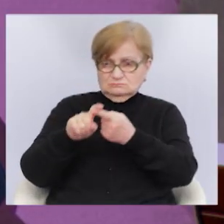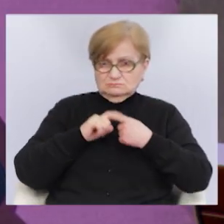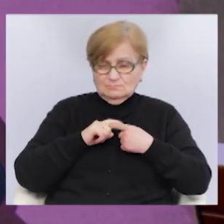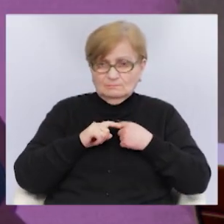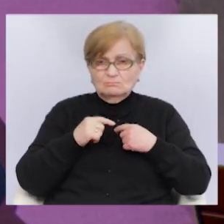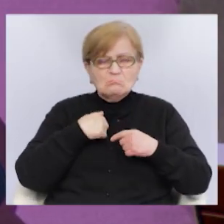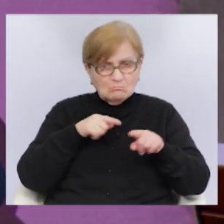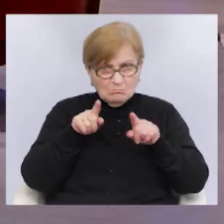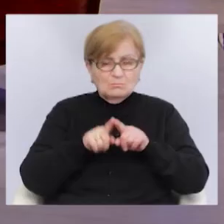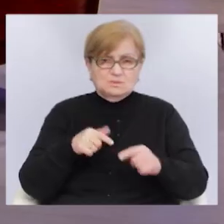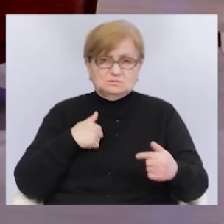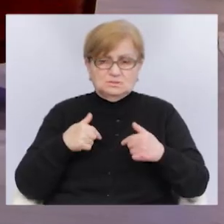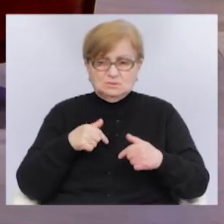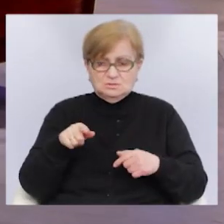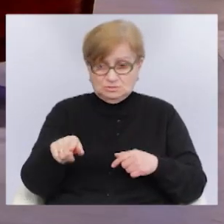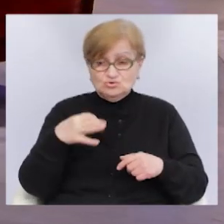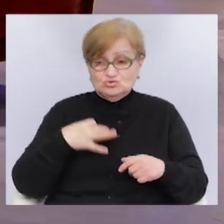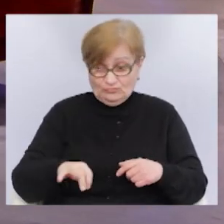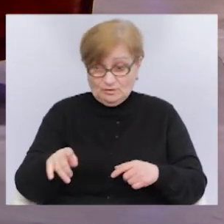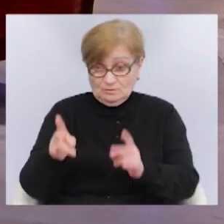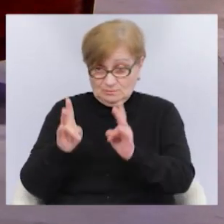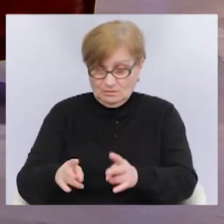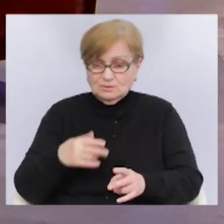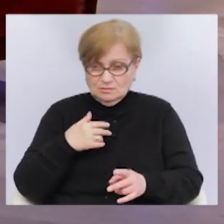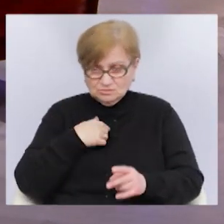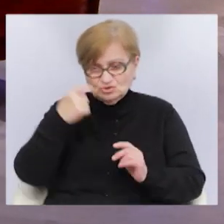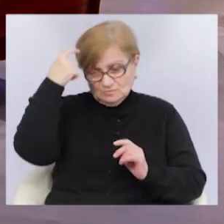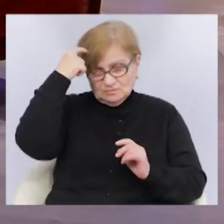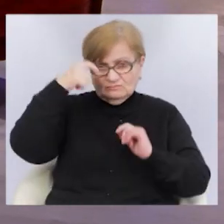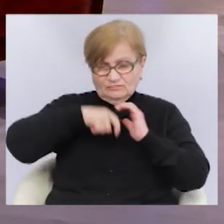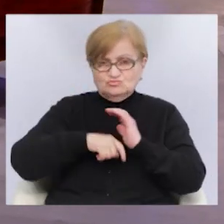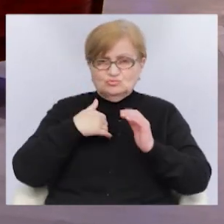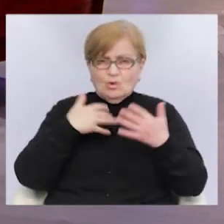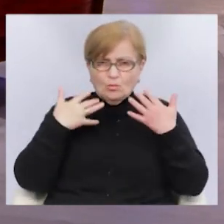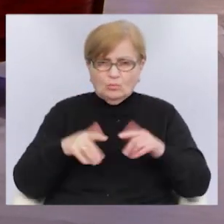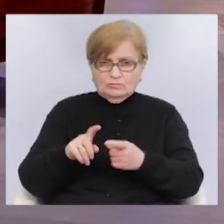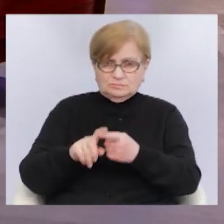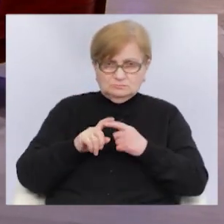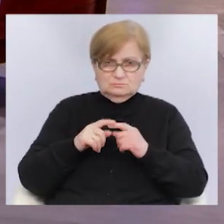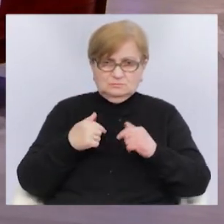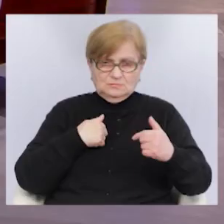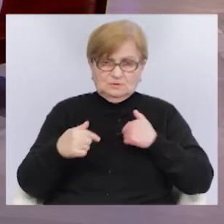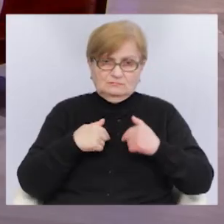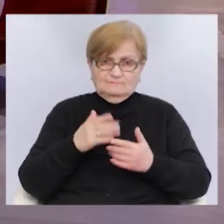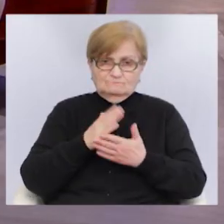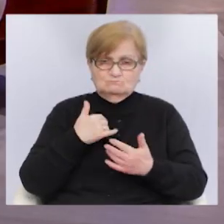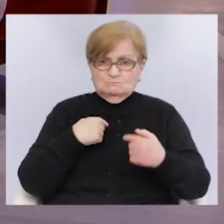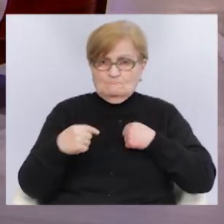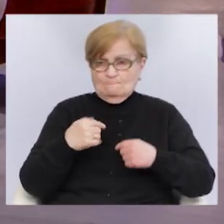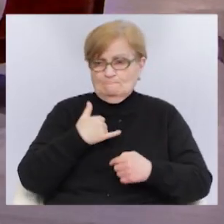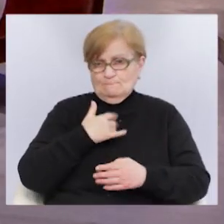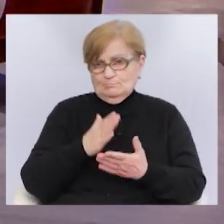განიცდი ტკივილს, შენ რომელიც ჩემი შვილი ხარ და ამავე დროს ჩემ თავის ტვინშიც ზუსტად იგივენაირად განვიცდი